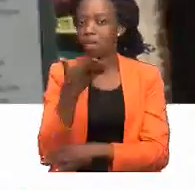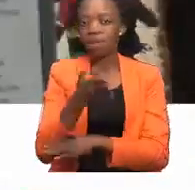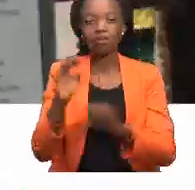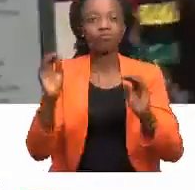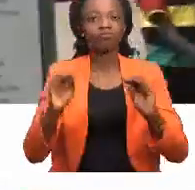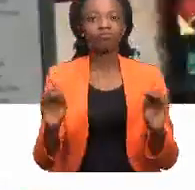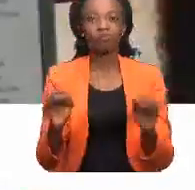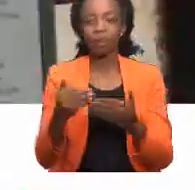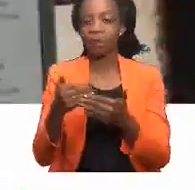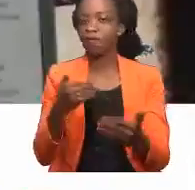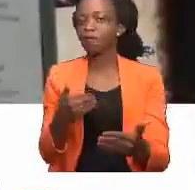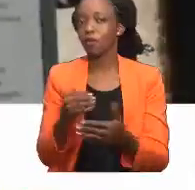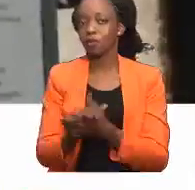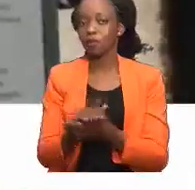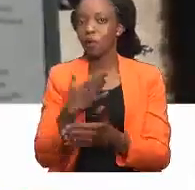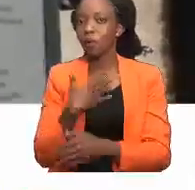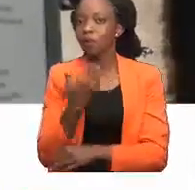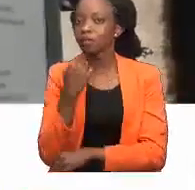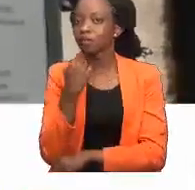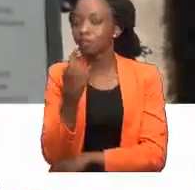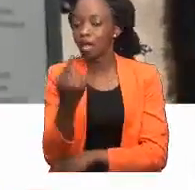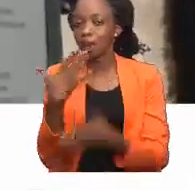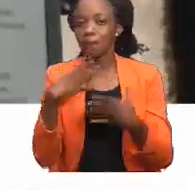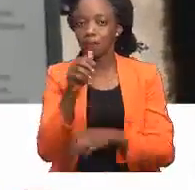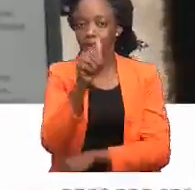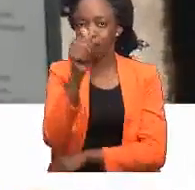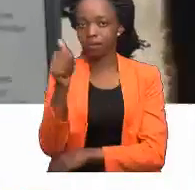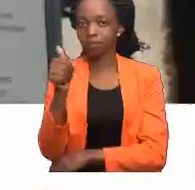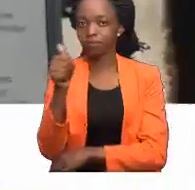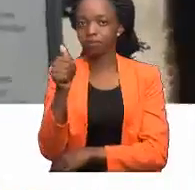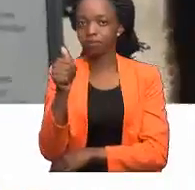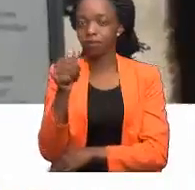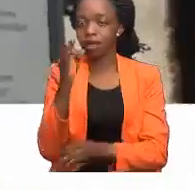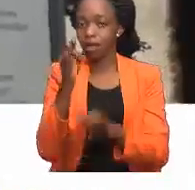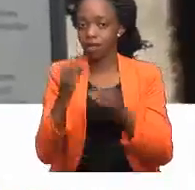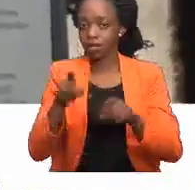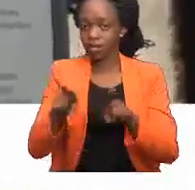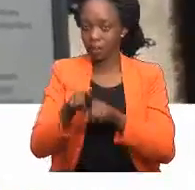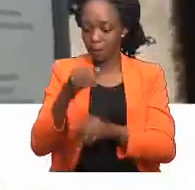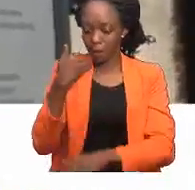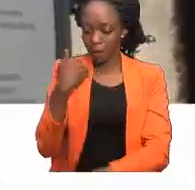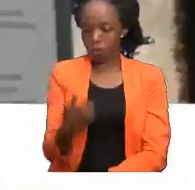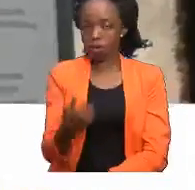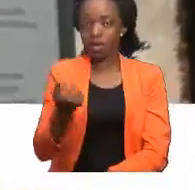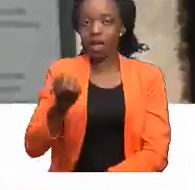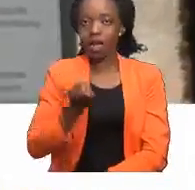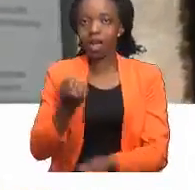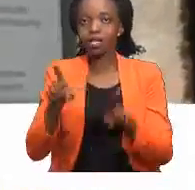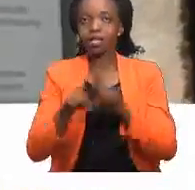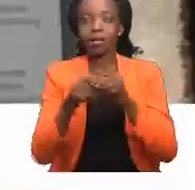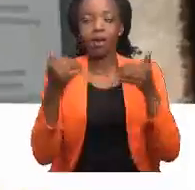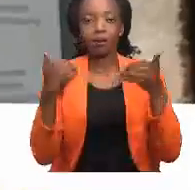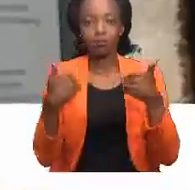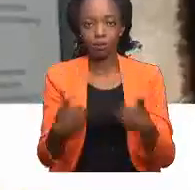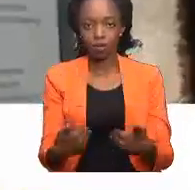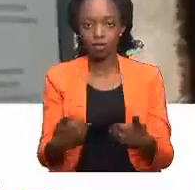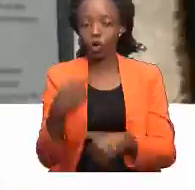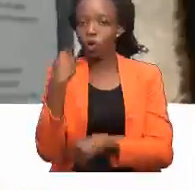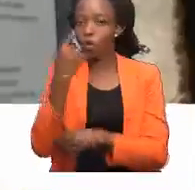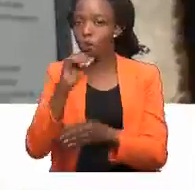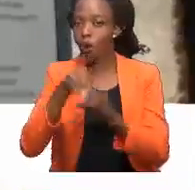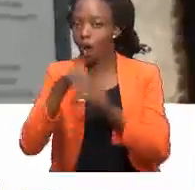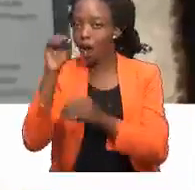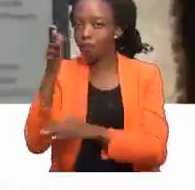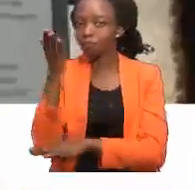hapa. Hasa mimi nataka kuwasi wenzangu, wamama kama mimi, wasichana kama mimi, ambao wako huko